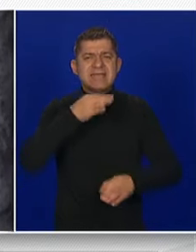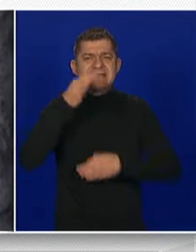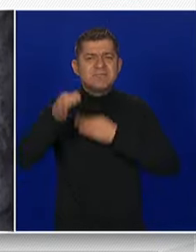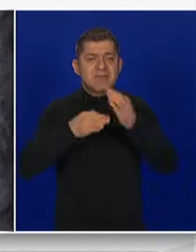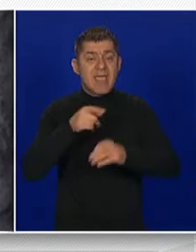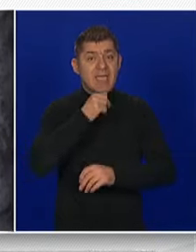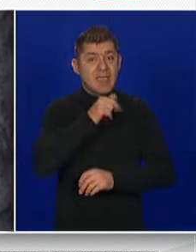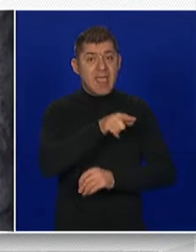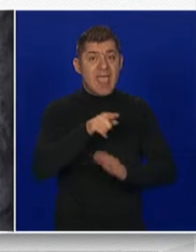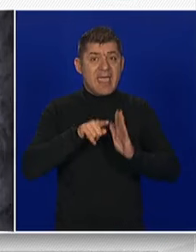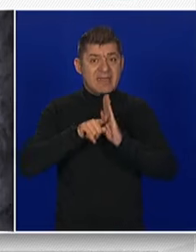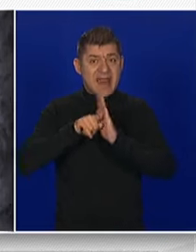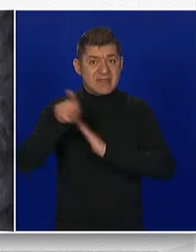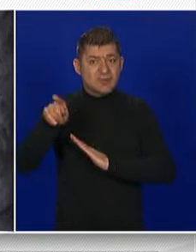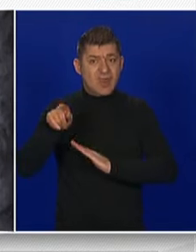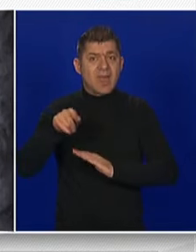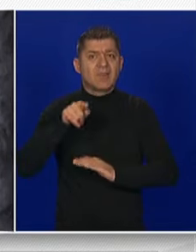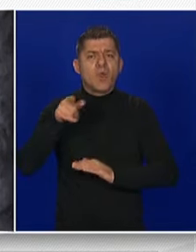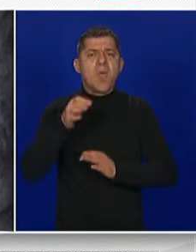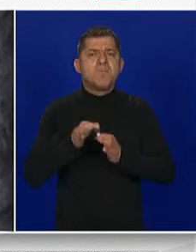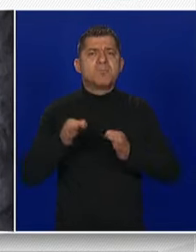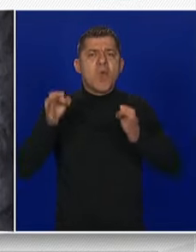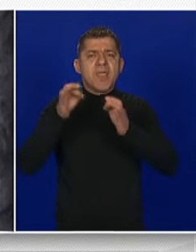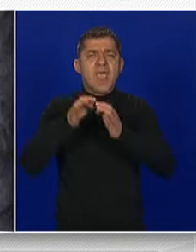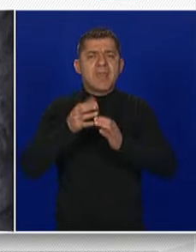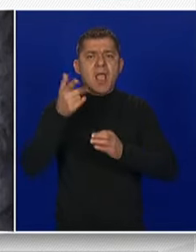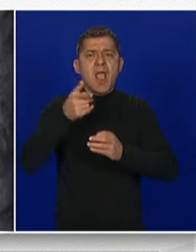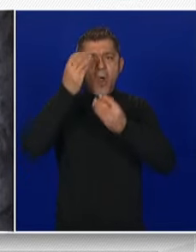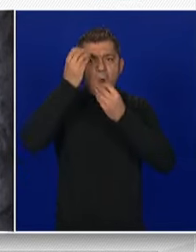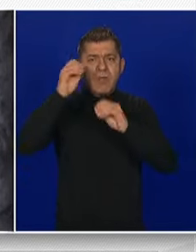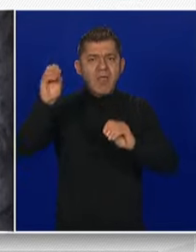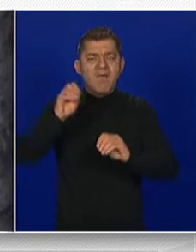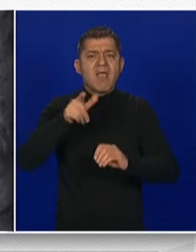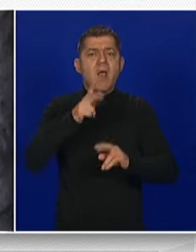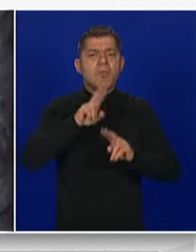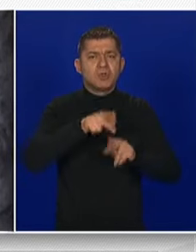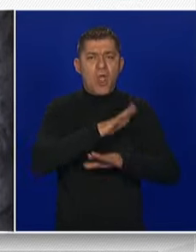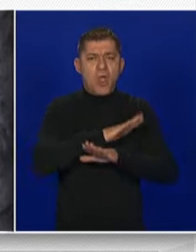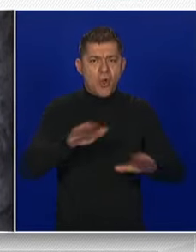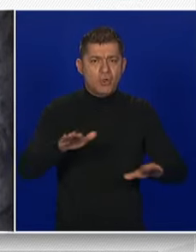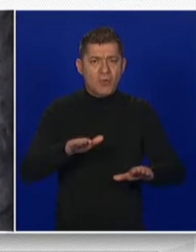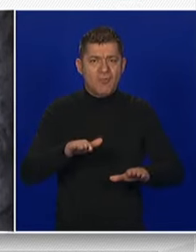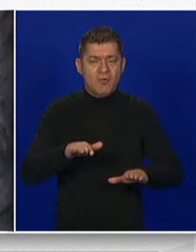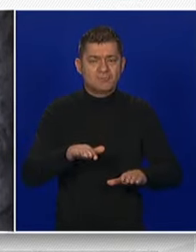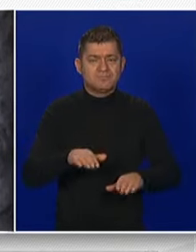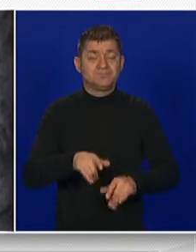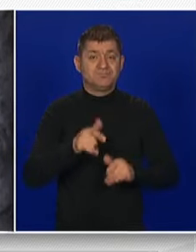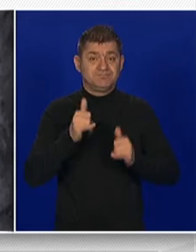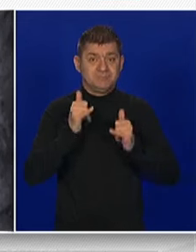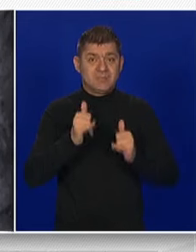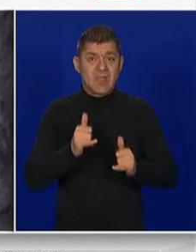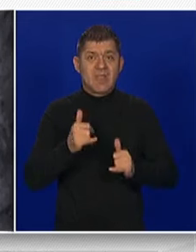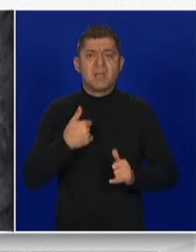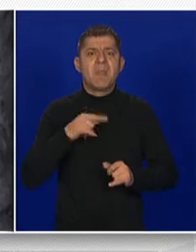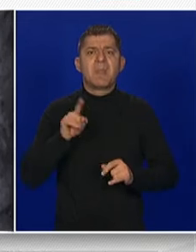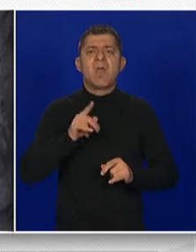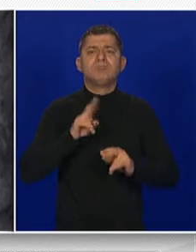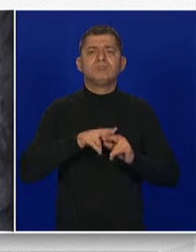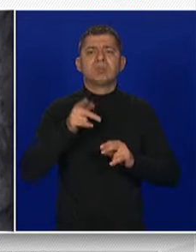tih epidemioloških projekata će se objaviti kad to sve skupa bude završeno. Dakle, u ovom trenutku mi nećemo